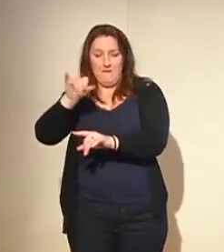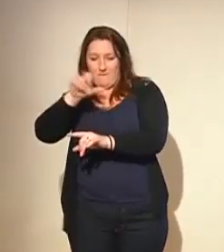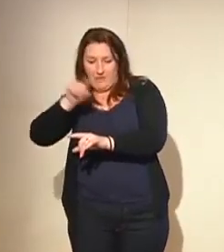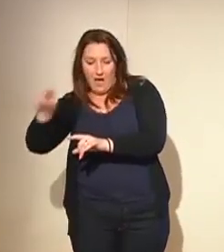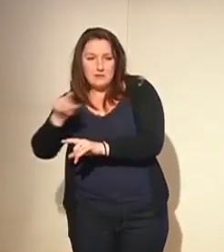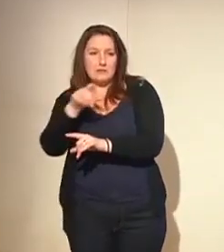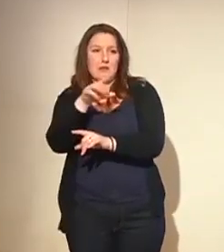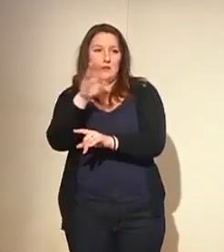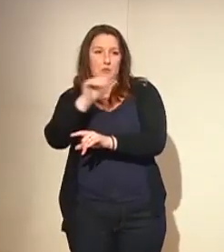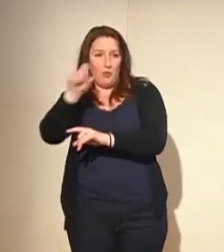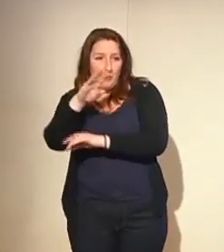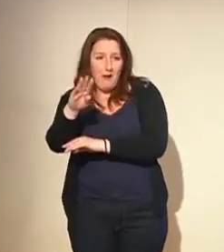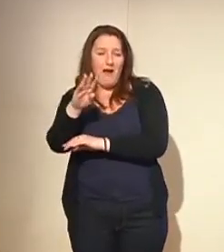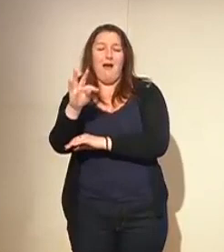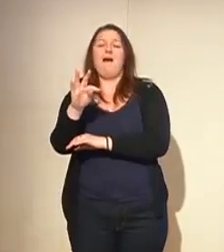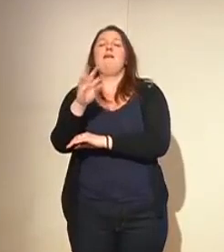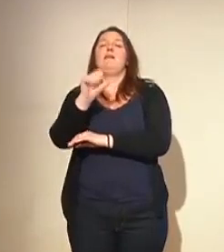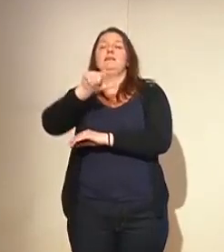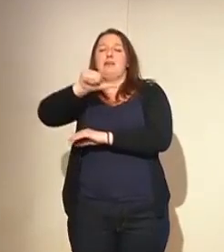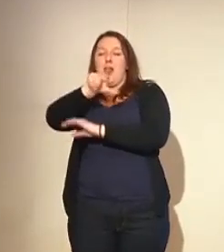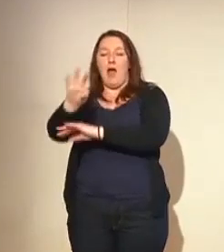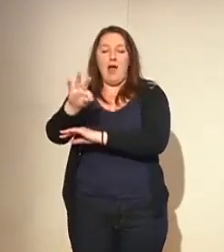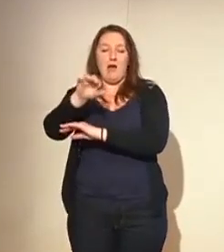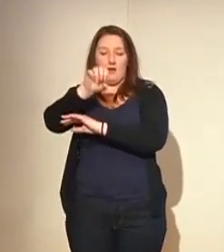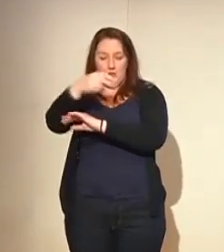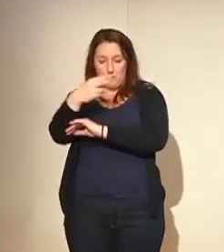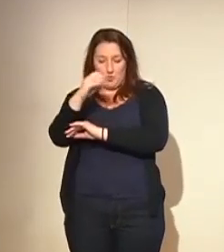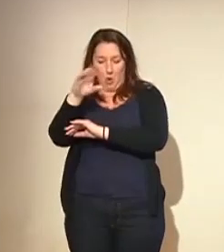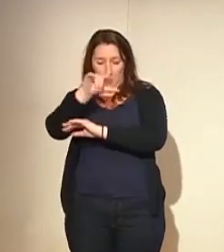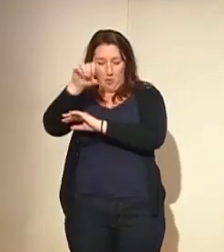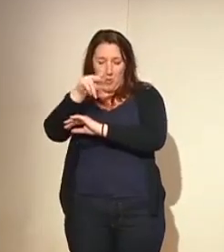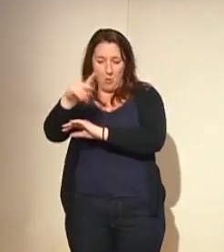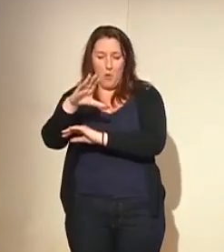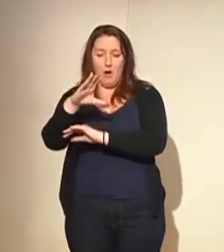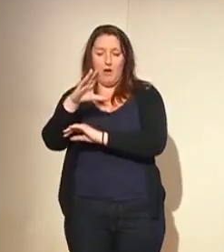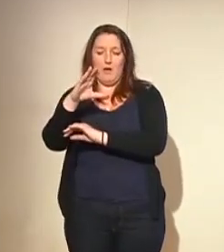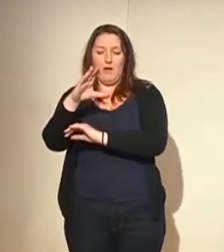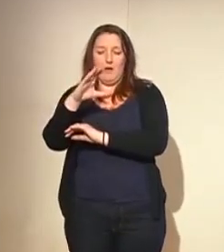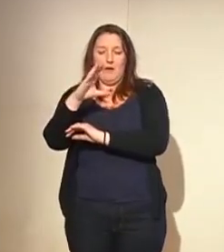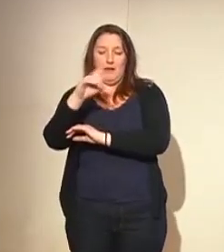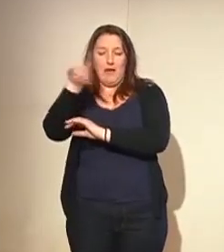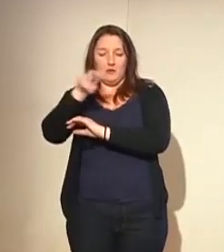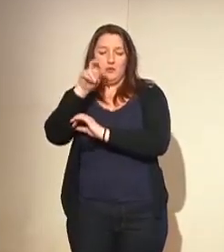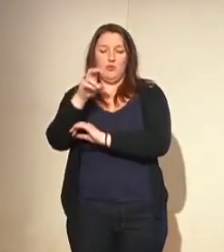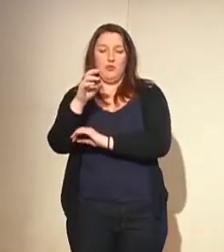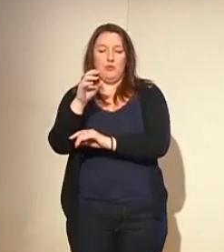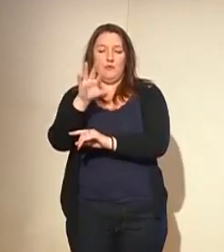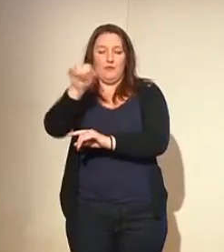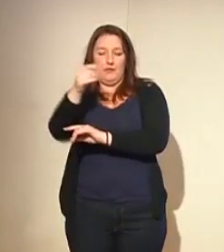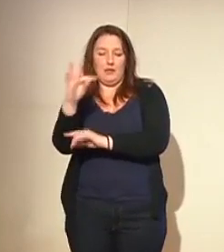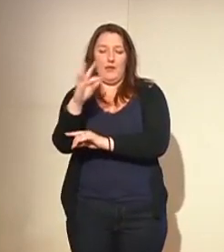burba Madame sal Monsieur noblecour Madame Cadou madame pfin madame Beranger et Monsieur